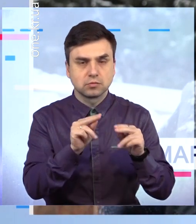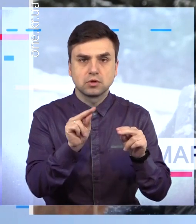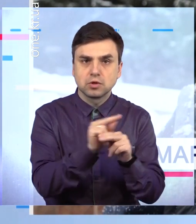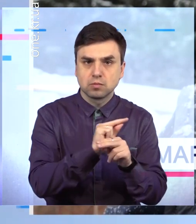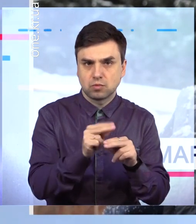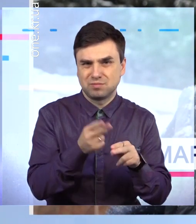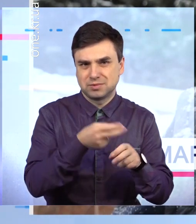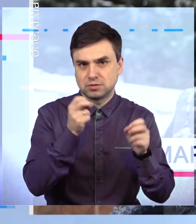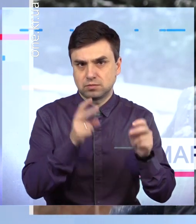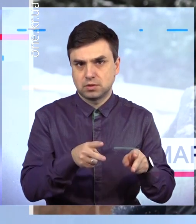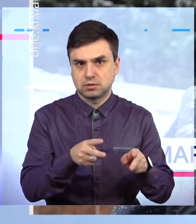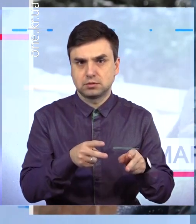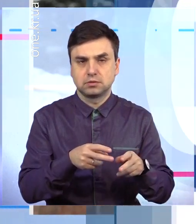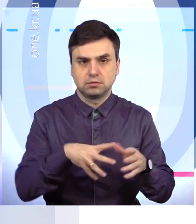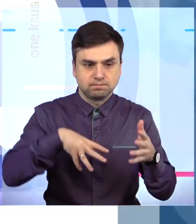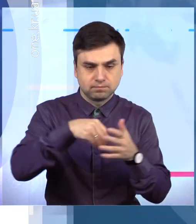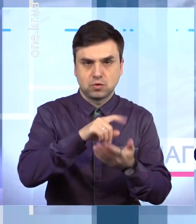їздити і не влажувати машину нічого.